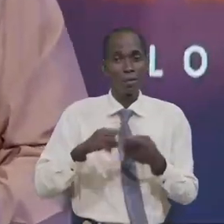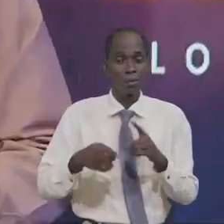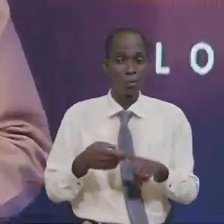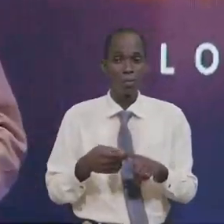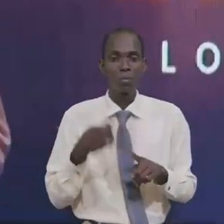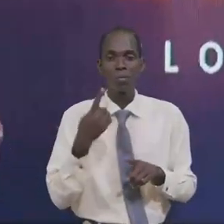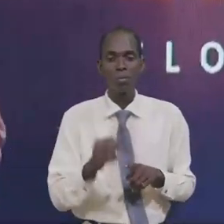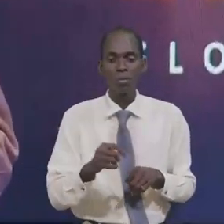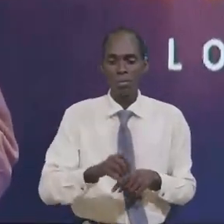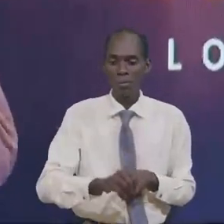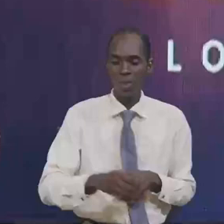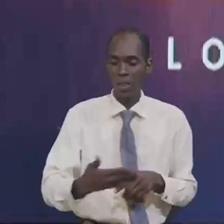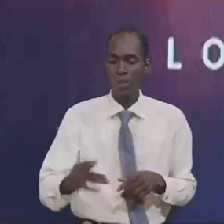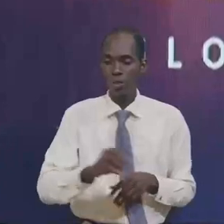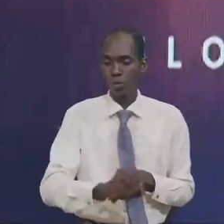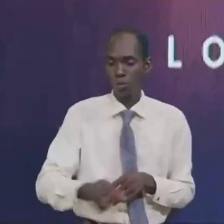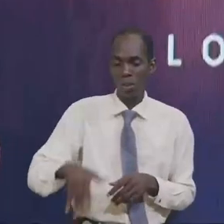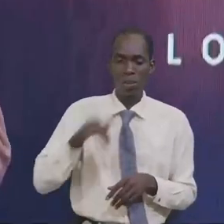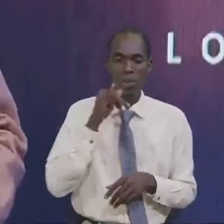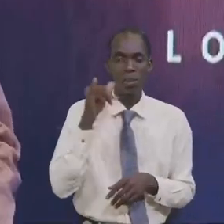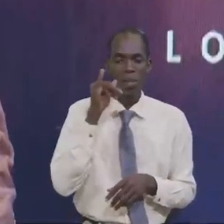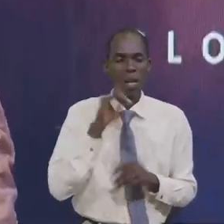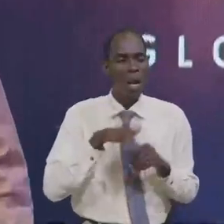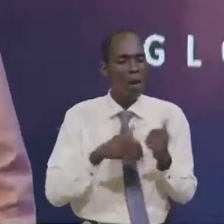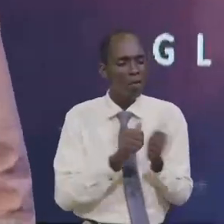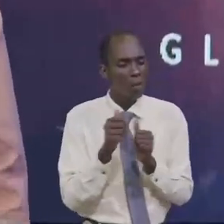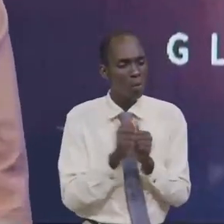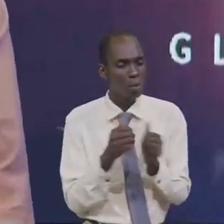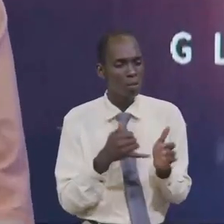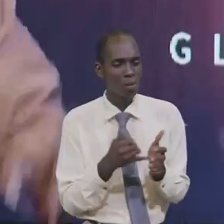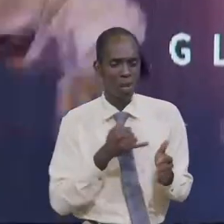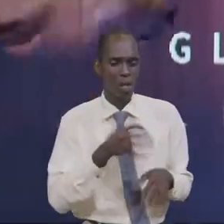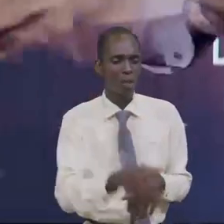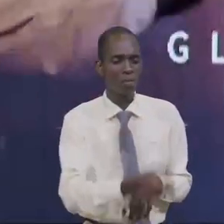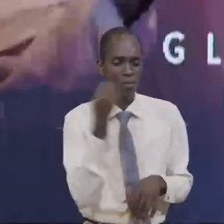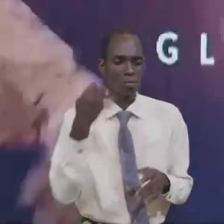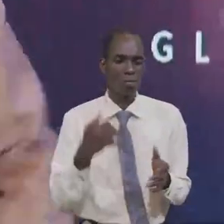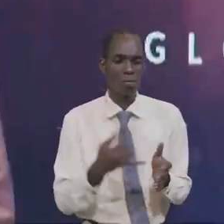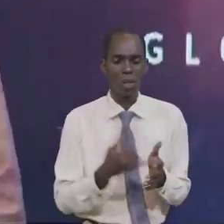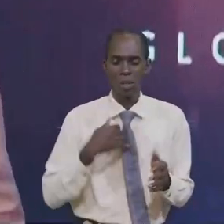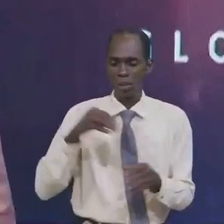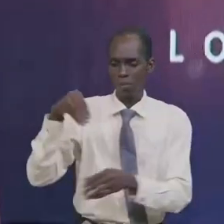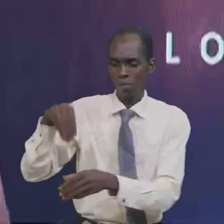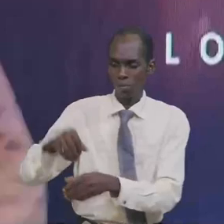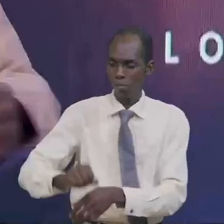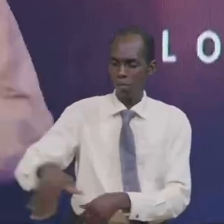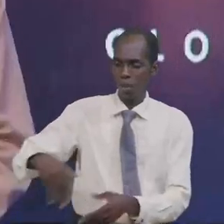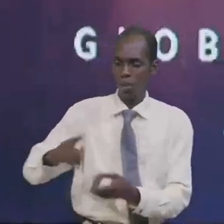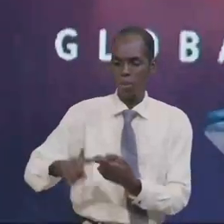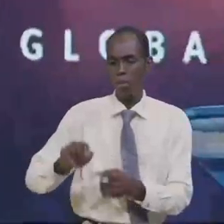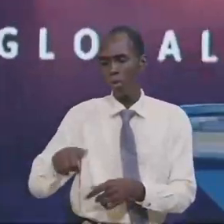la semence que tu as mise en tête ah j'aide arraché ça ce matin et j'ai planté ça ailleurs